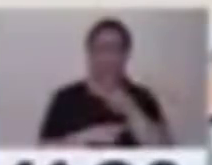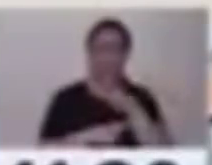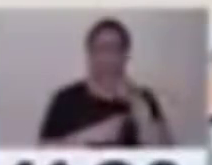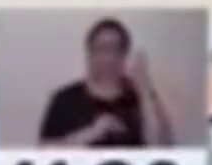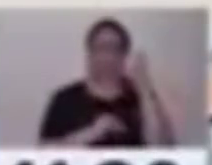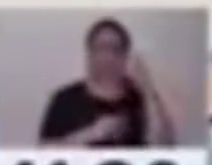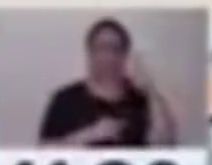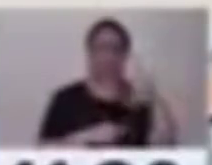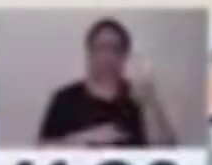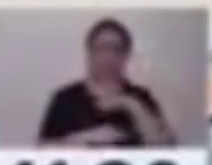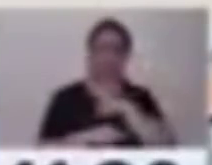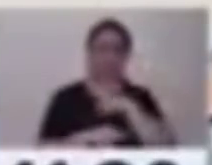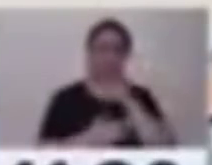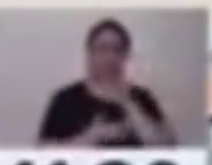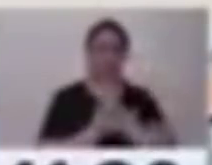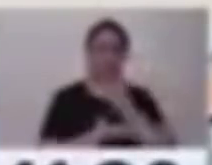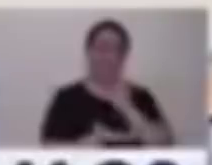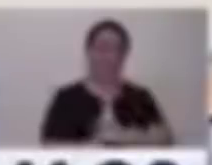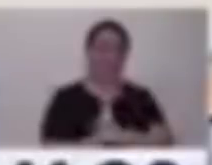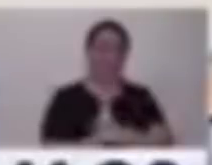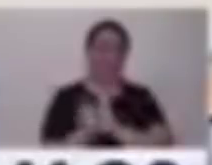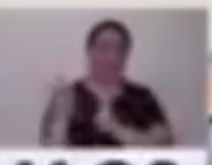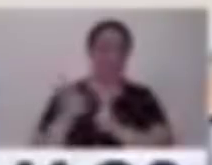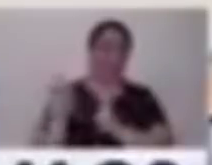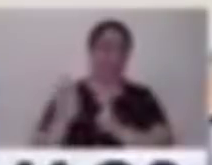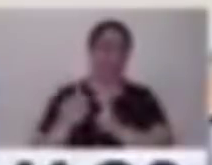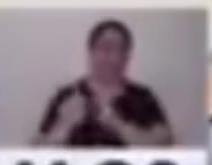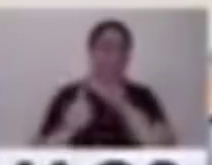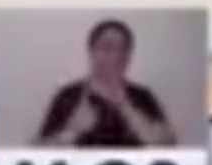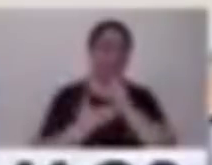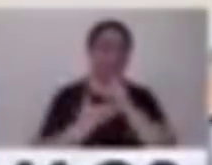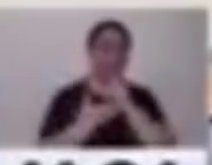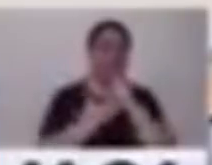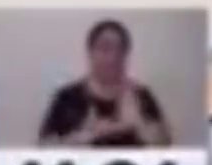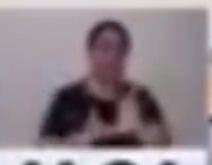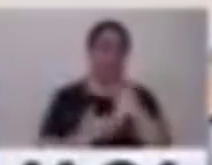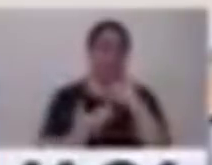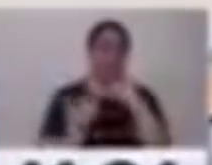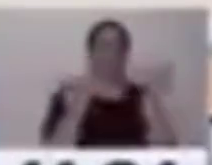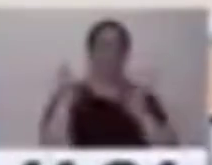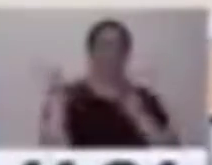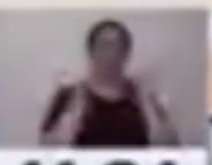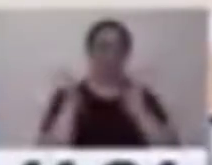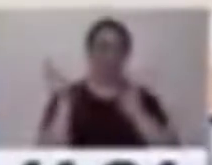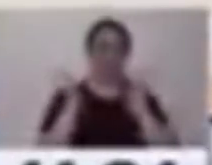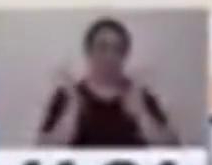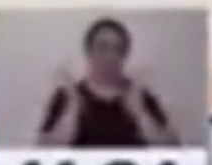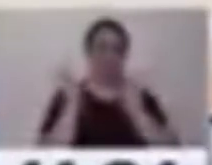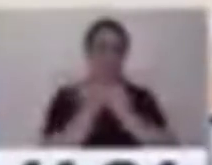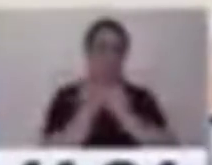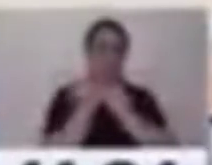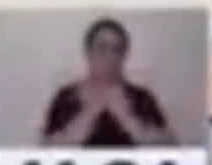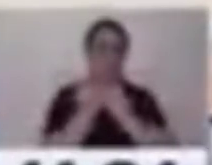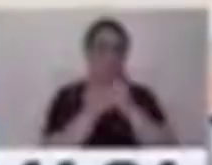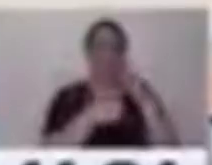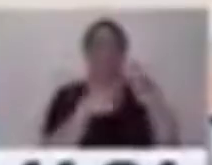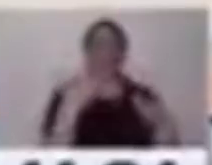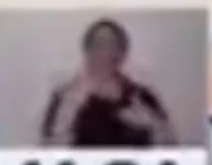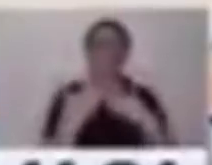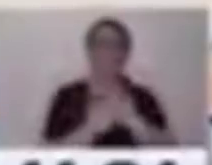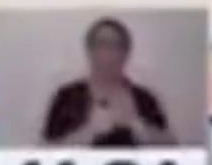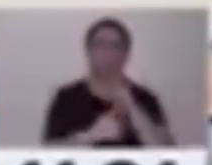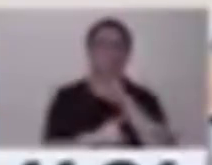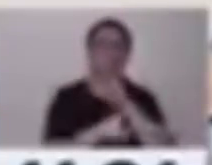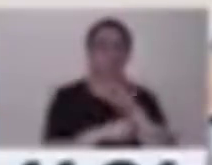kawani na hindi alintana ang banta ng pandemya upang patuloy na magampanan ang kanilang